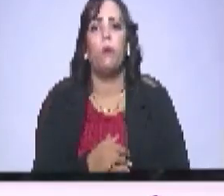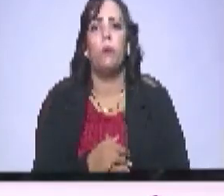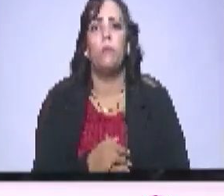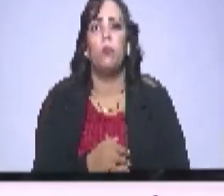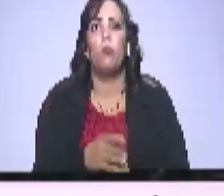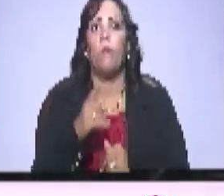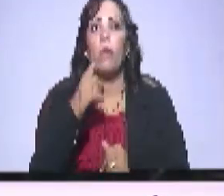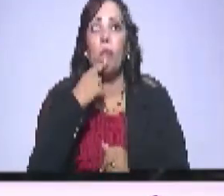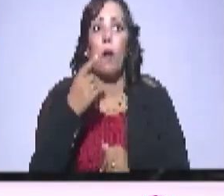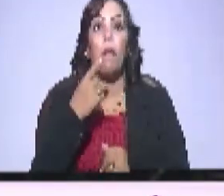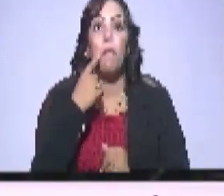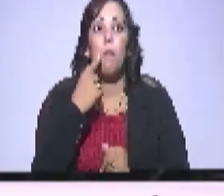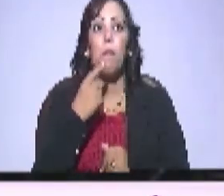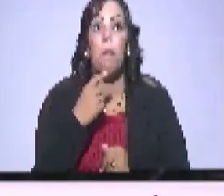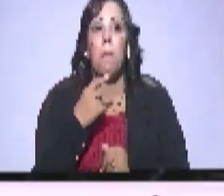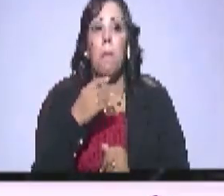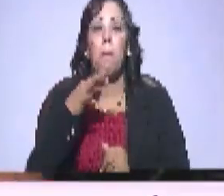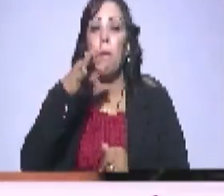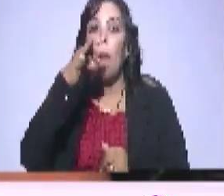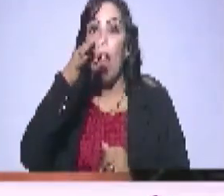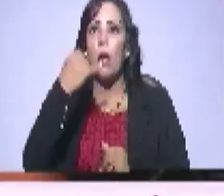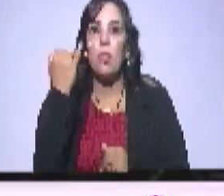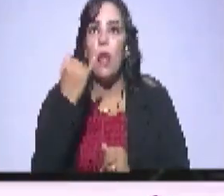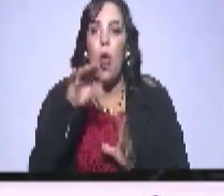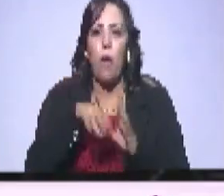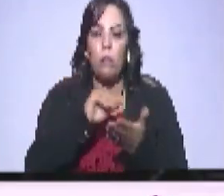بص الملح بيسهل الحكايه ازاي على طول.